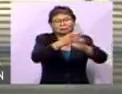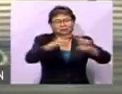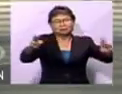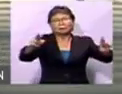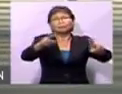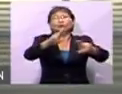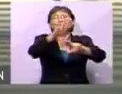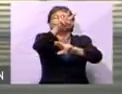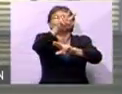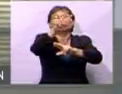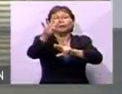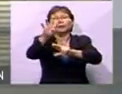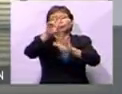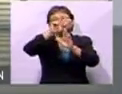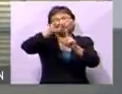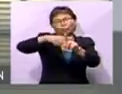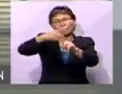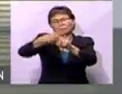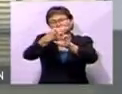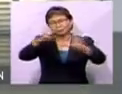dalam tempoh 24 bulan.